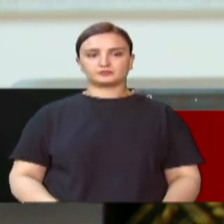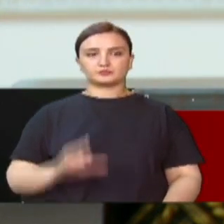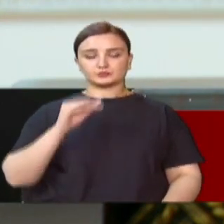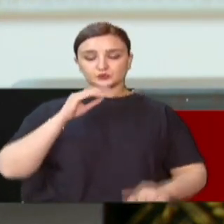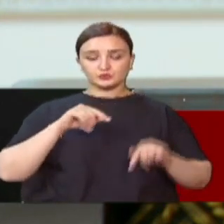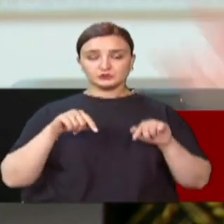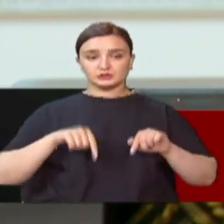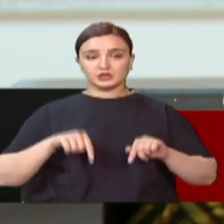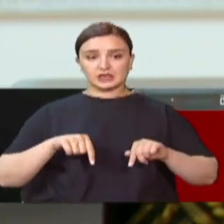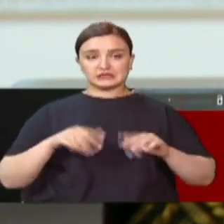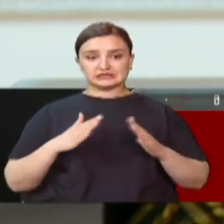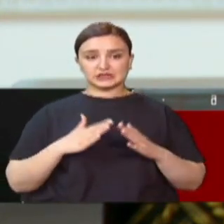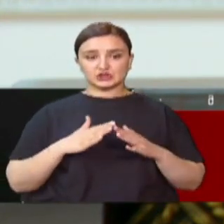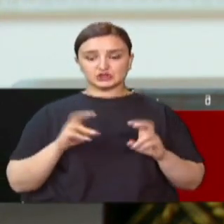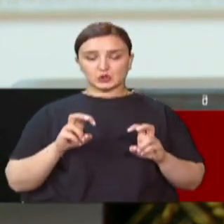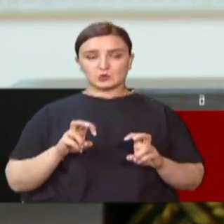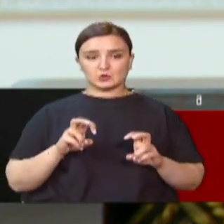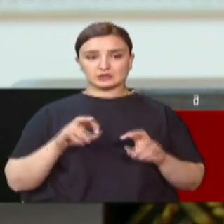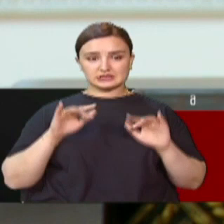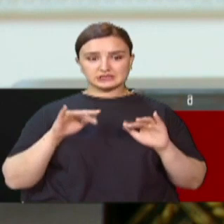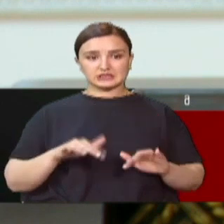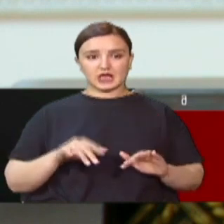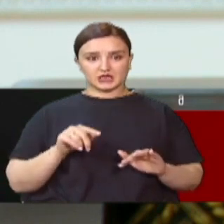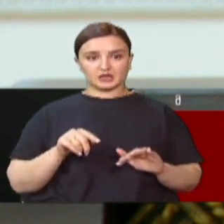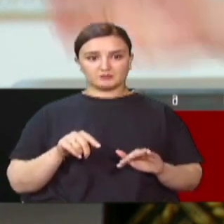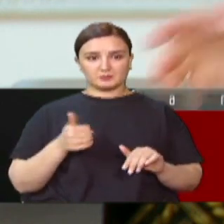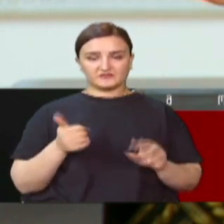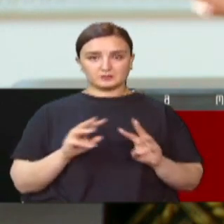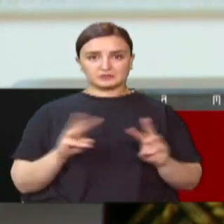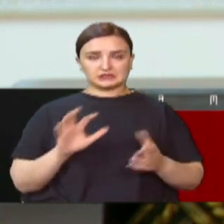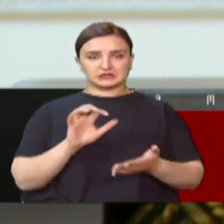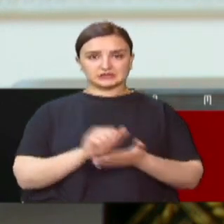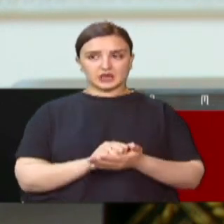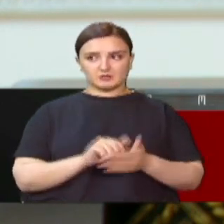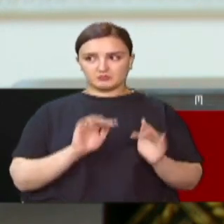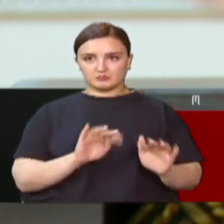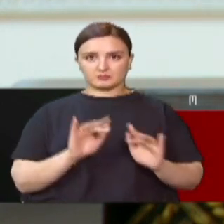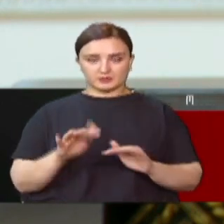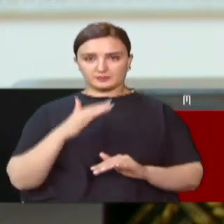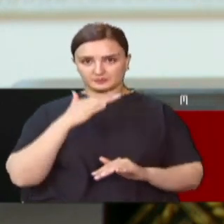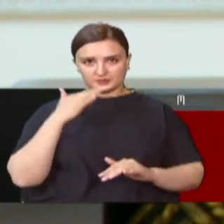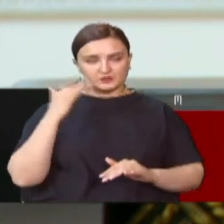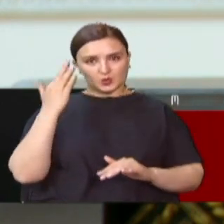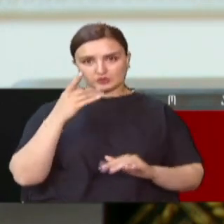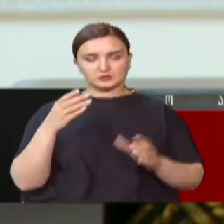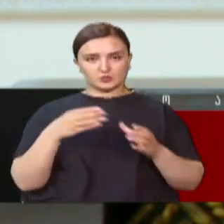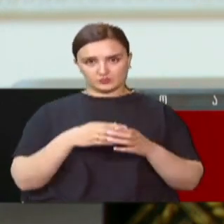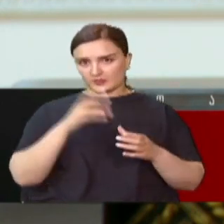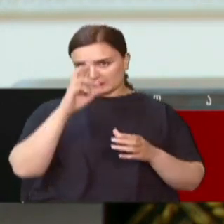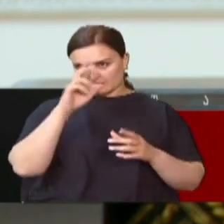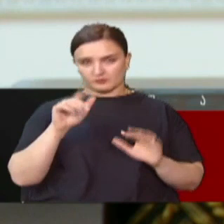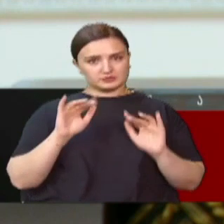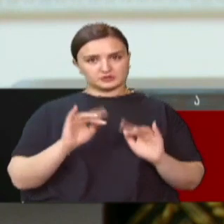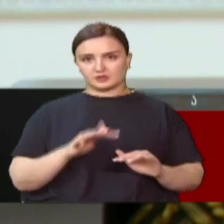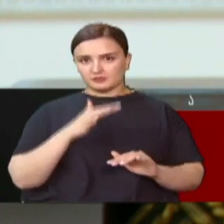აკაურიში საშინაო საქმიანობით არის პრემიერი დაკავებული და უამრავი საქმე აქვს მასაც, რა თქმა უნდა, და მართველ გუნცას და მთავრობას, და არ